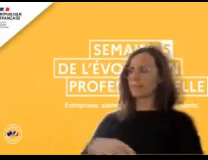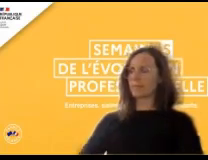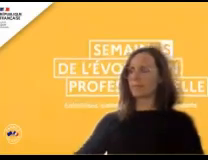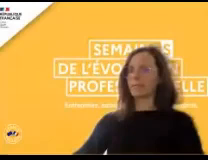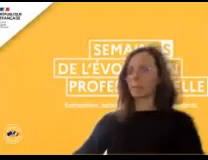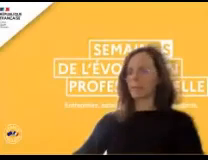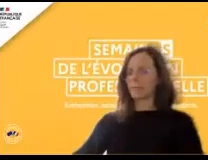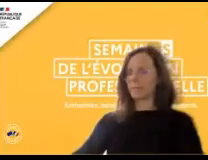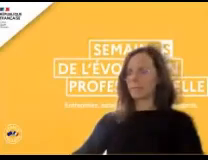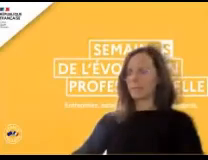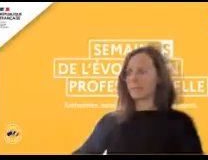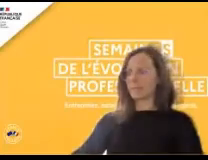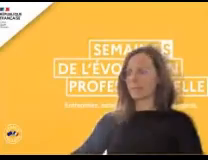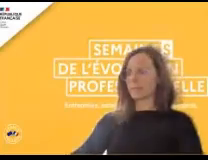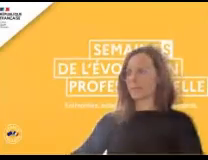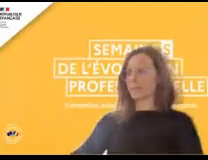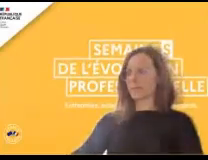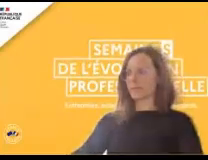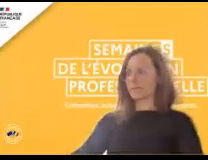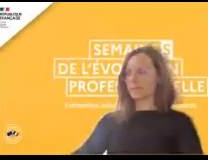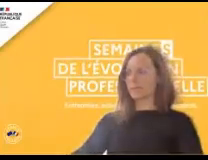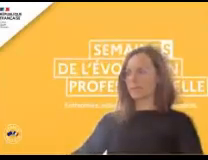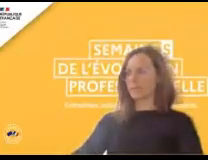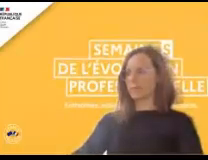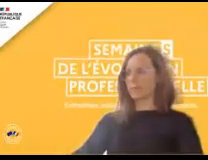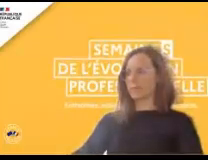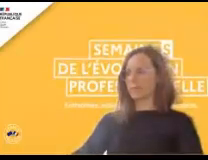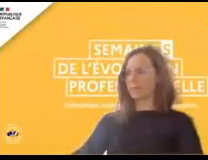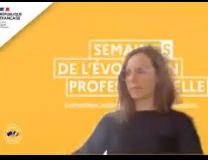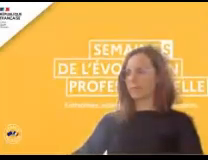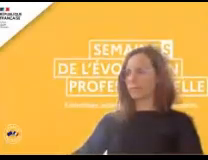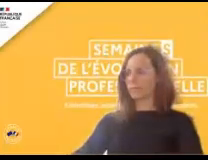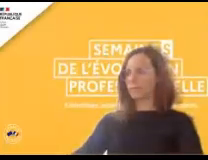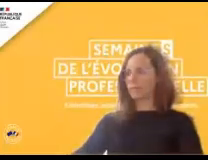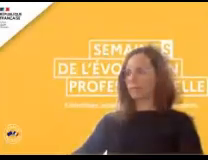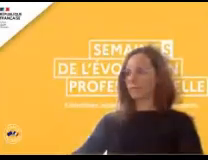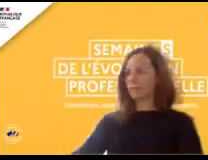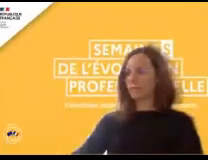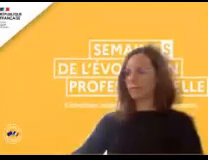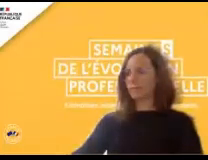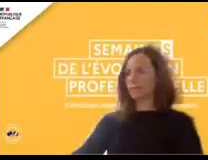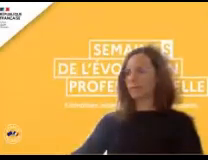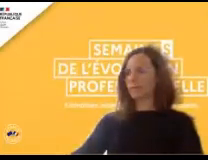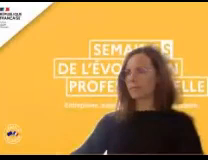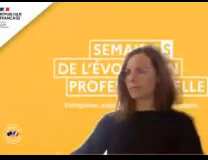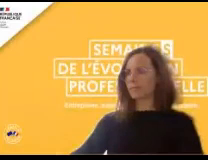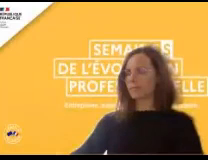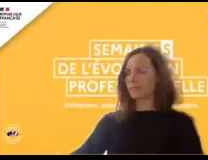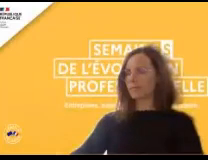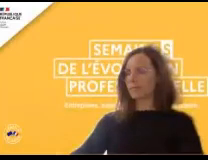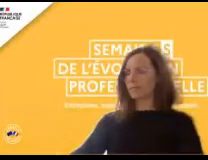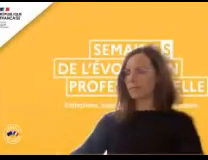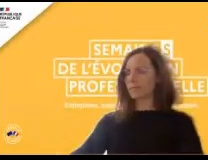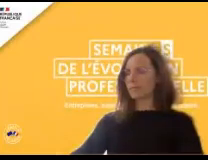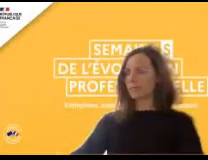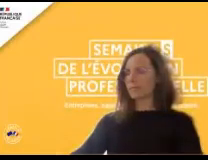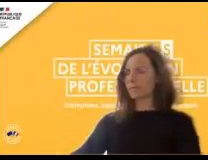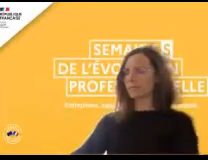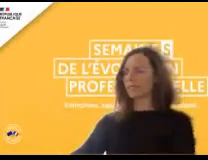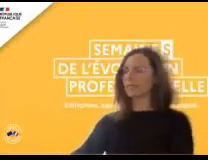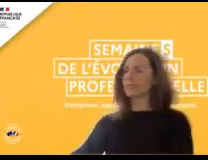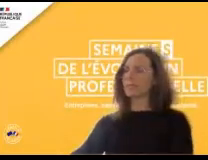régulier de travail et d'accompagnement avec les ingénieurs et cadres que nous accompagnons donc. Et puis la question